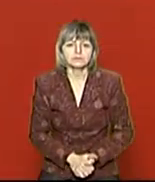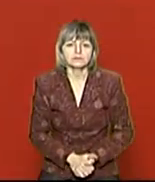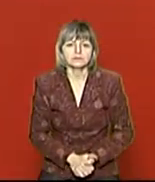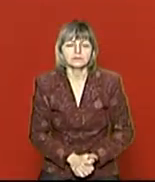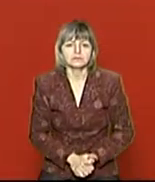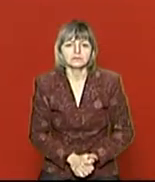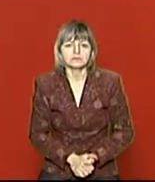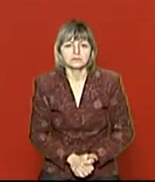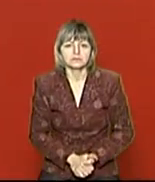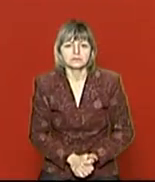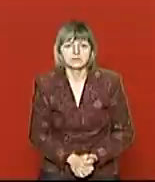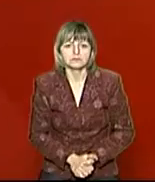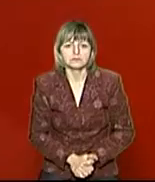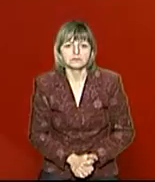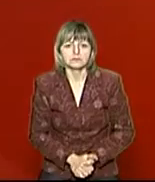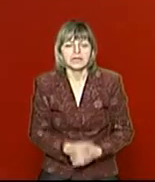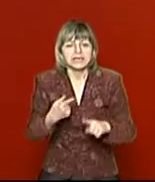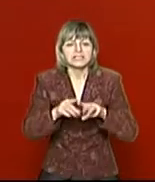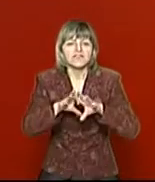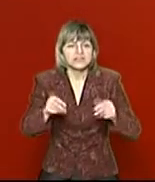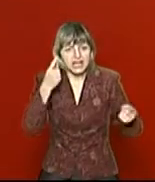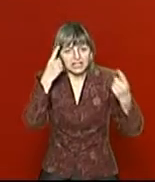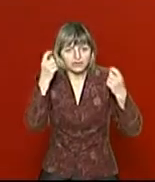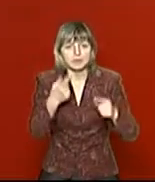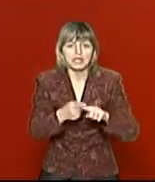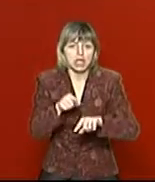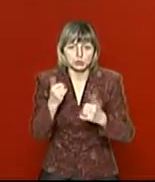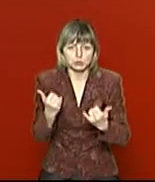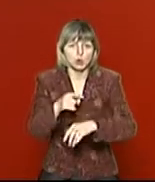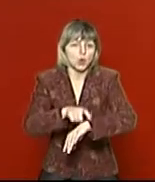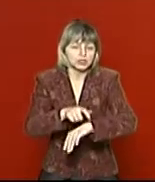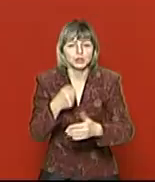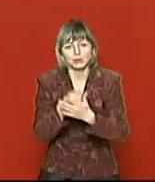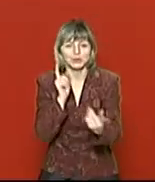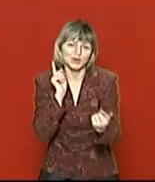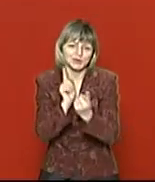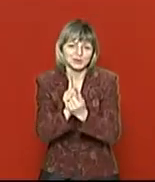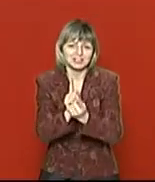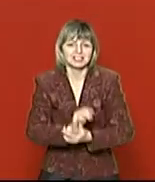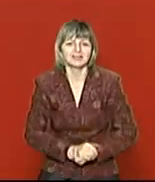Це уся інформація на цю годину. До зустрічі!